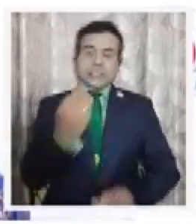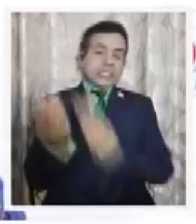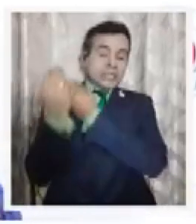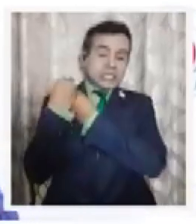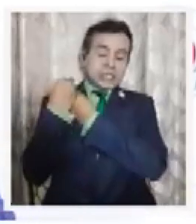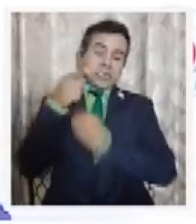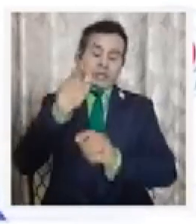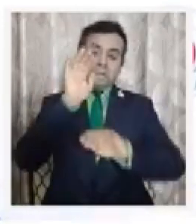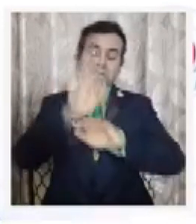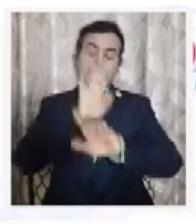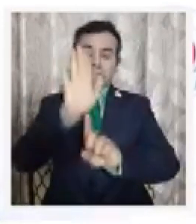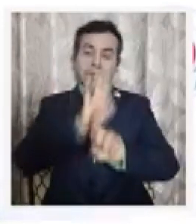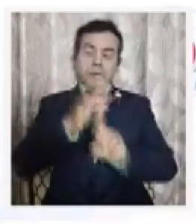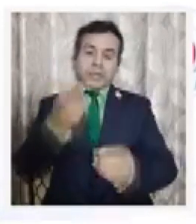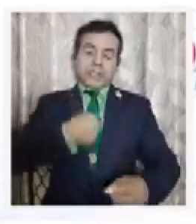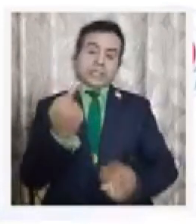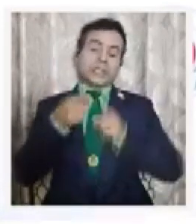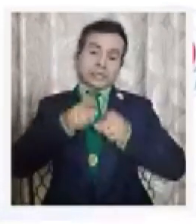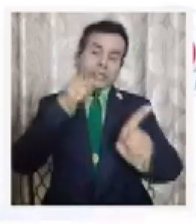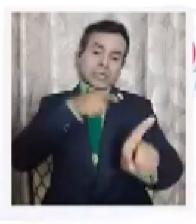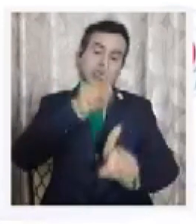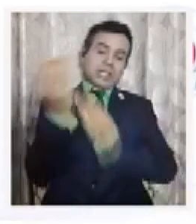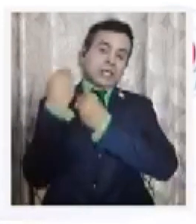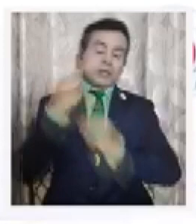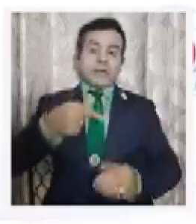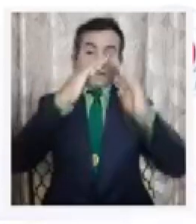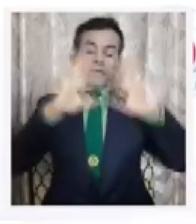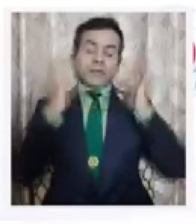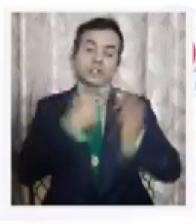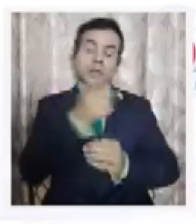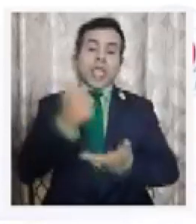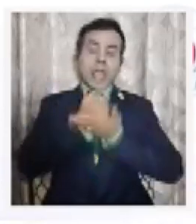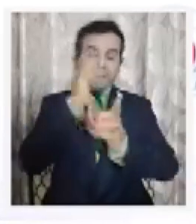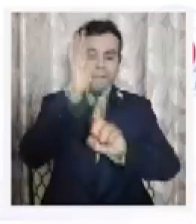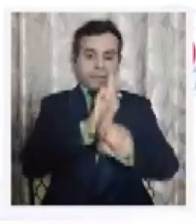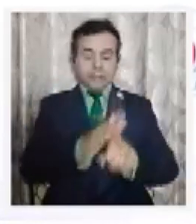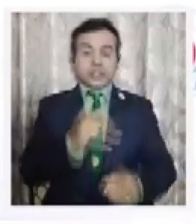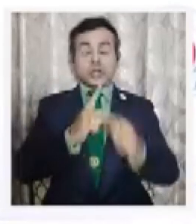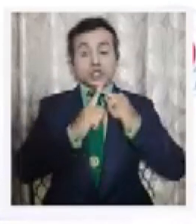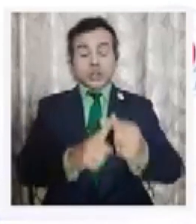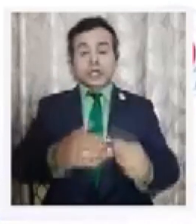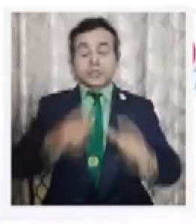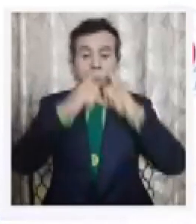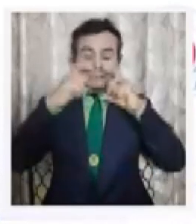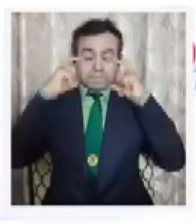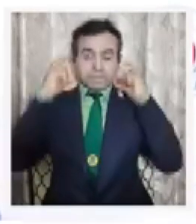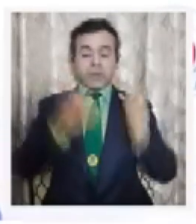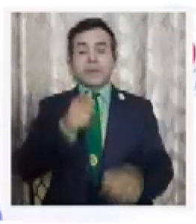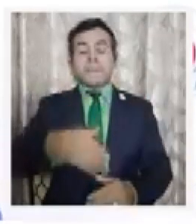শেষ করবার আগে আবার বলি, আপনার সুরক্ষা আপনার হাতে, নিজেকে সুরক্ষিত রাখুন, পরিবারের সকল সদস্যকে সুরক্ষিত